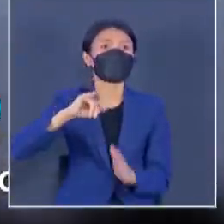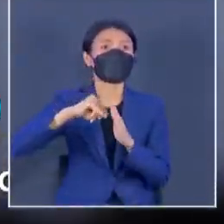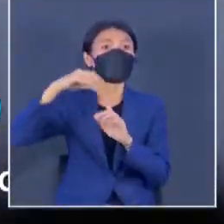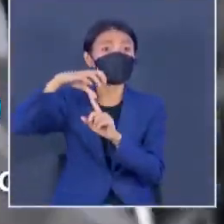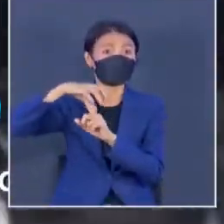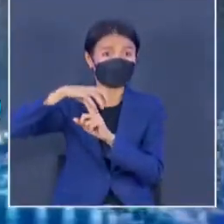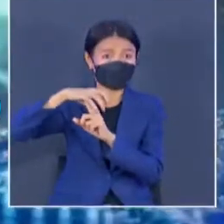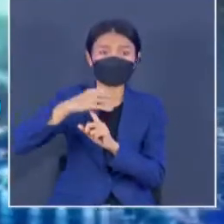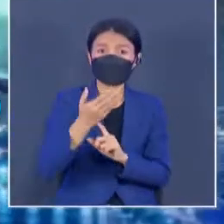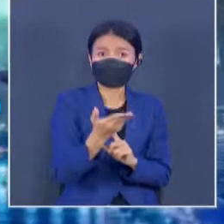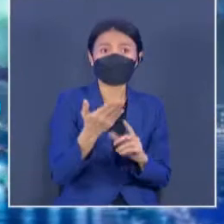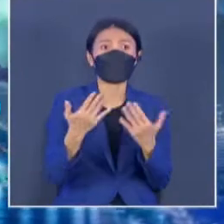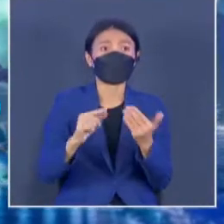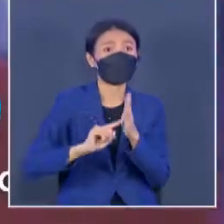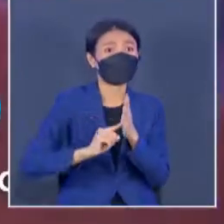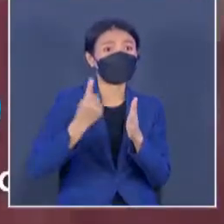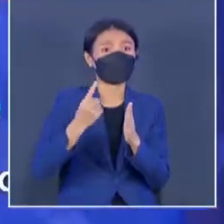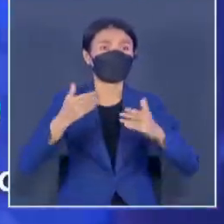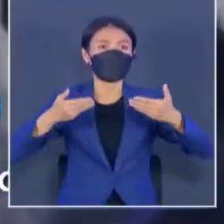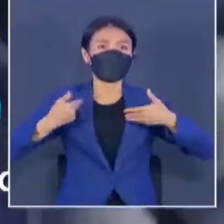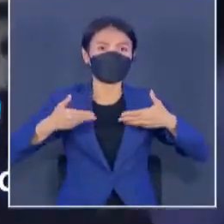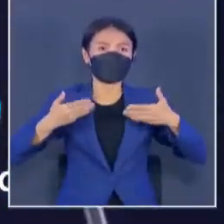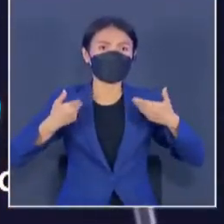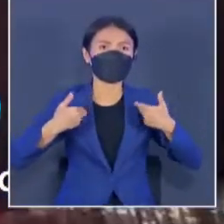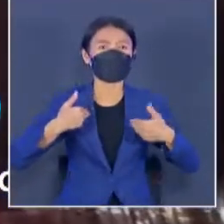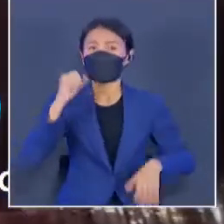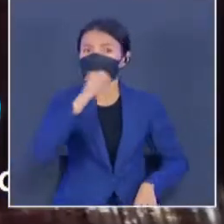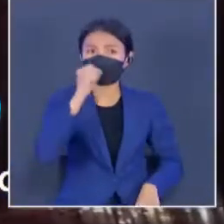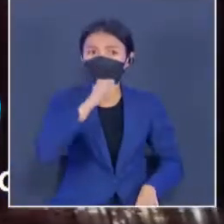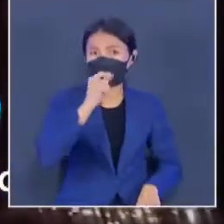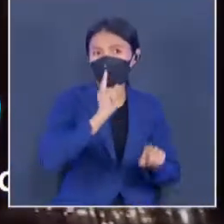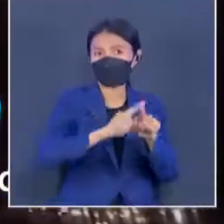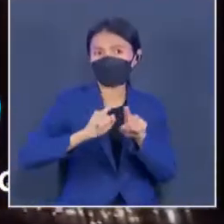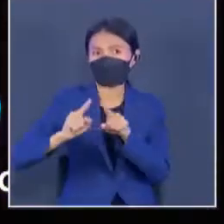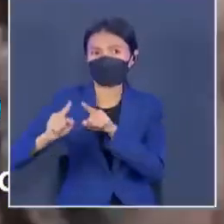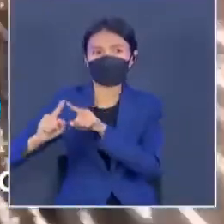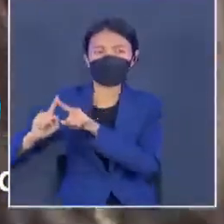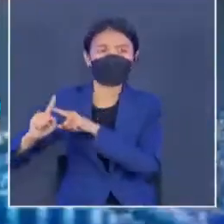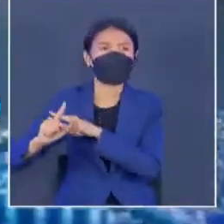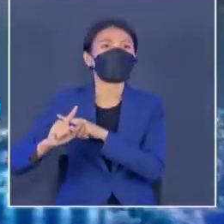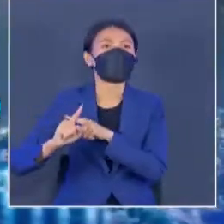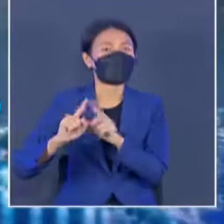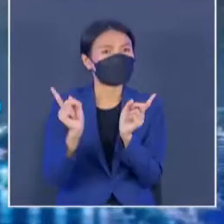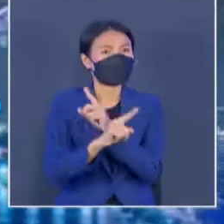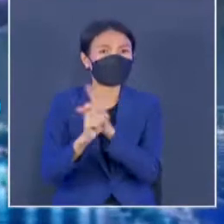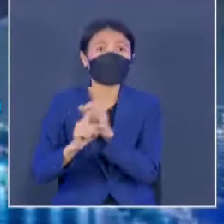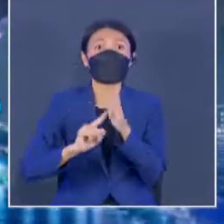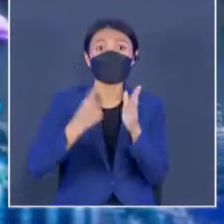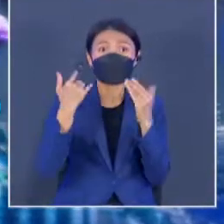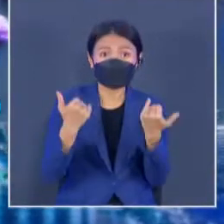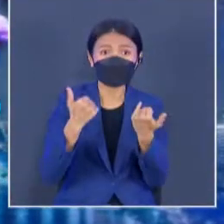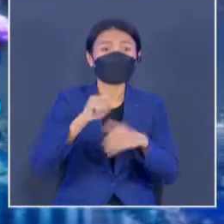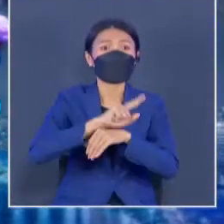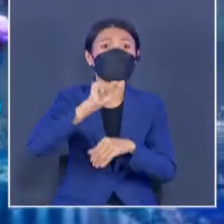บุรีก็จะเริ่มต้นเปิดฉากความมันพร้อมทัพศิลปินมากมายค่ะที่จะมาส่งมอบความสุขกันอย่างเต็มอิ่มตั้งแต่วันนี้29